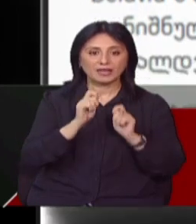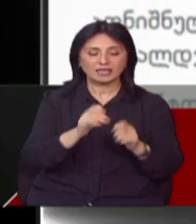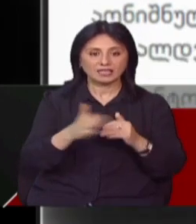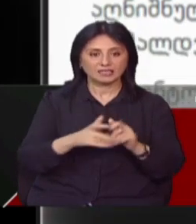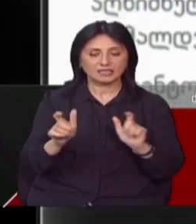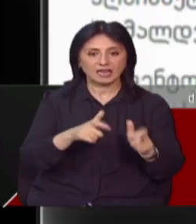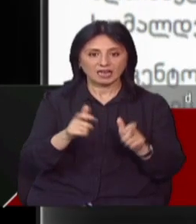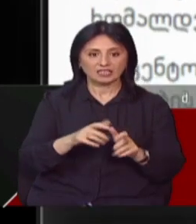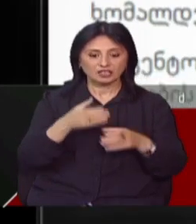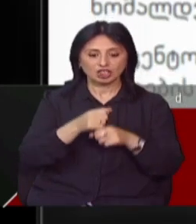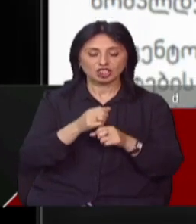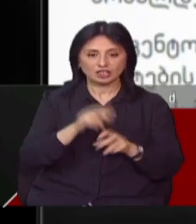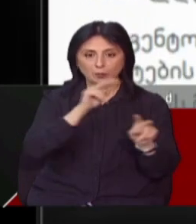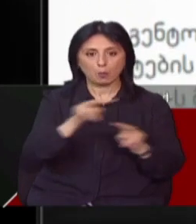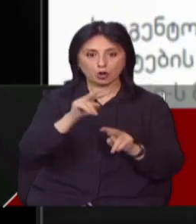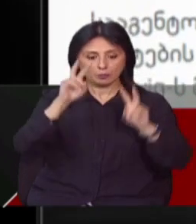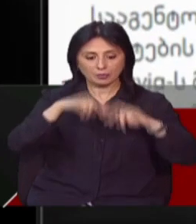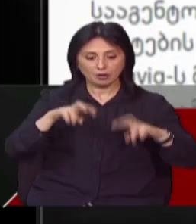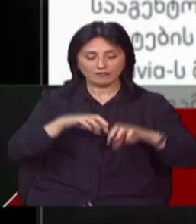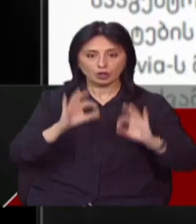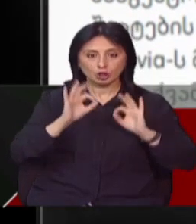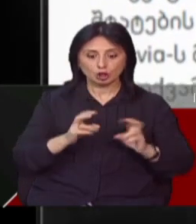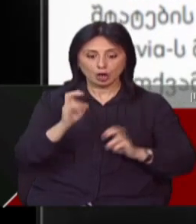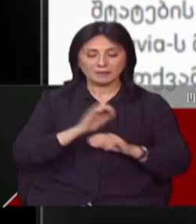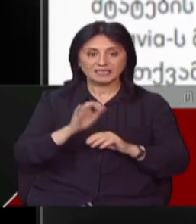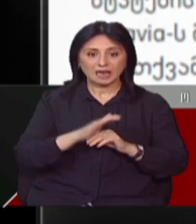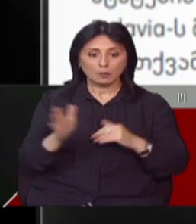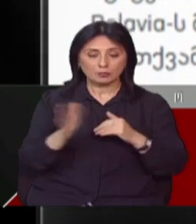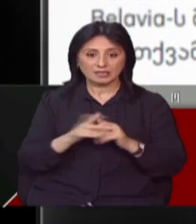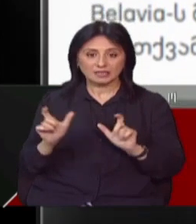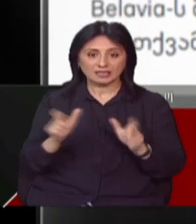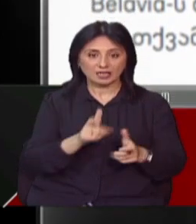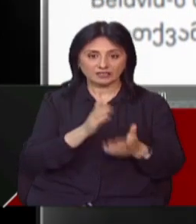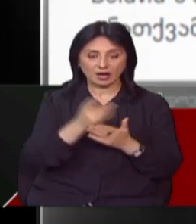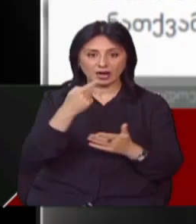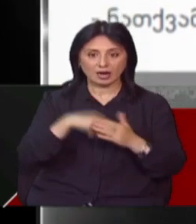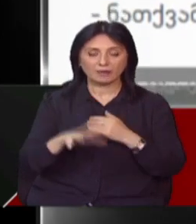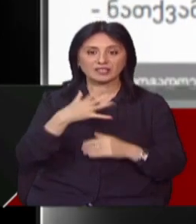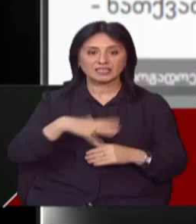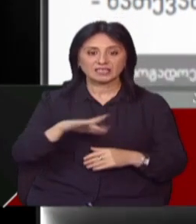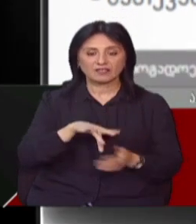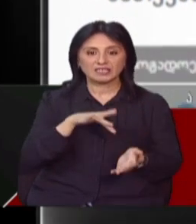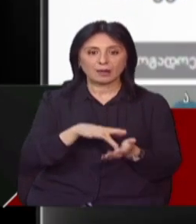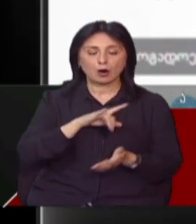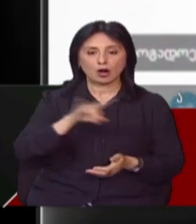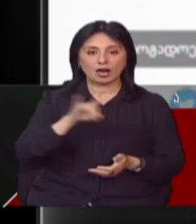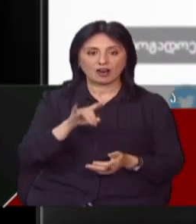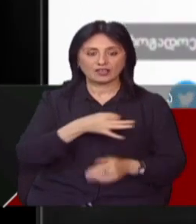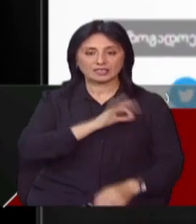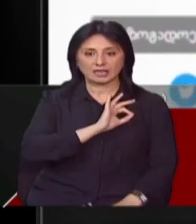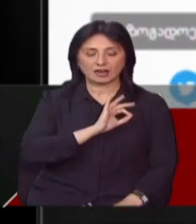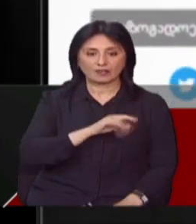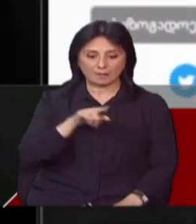დაწესებული სანქციებისა და შეზღუდვების მონიტორინგს. სწორედ მწარმოებლის მიერ დაწესებული სანქციებიდან გამომდინარე საქართველოს სამოქალაქო ავიაციის